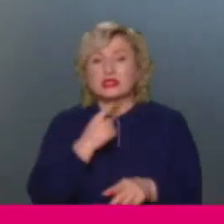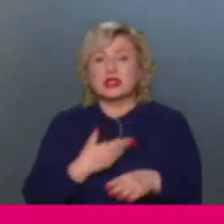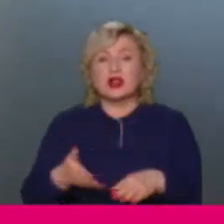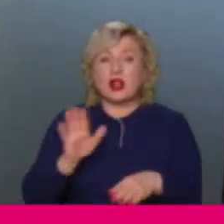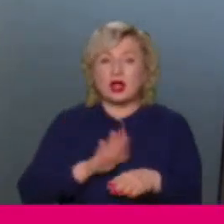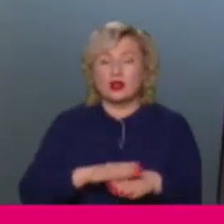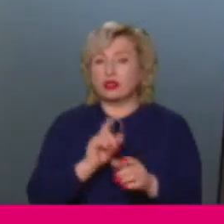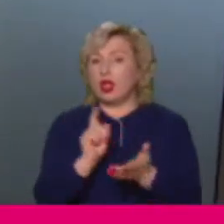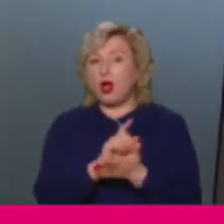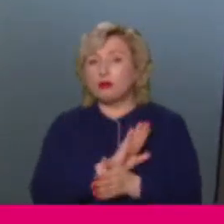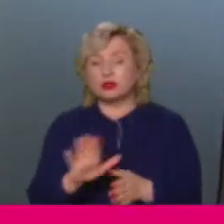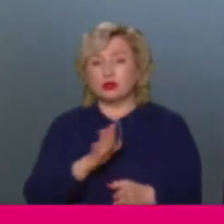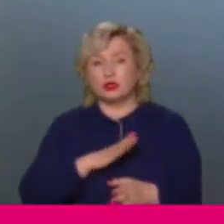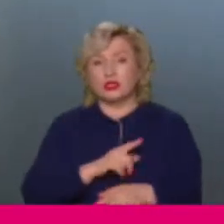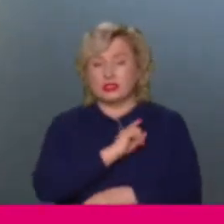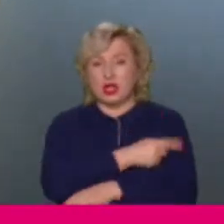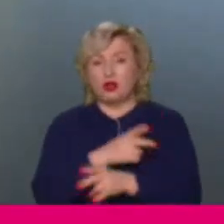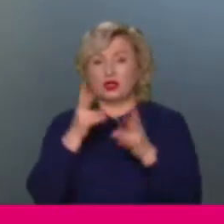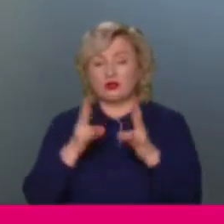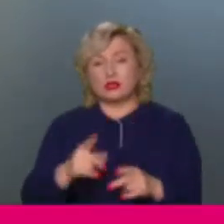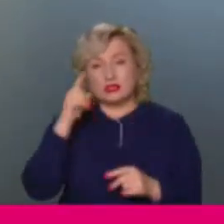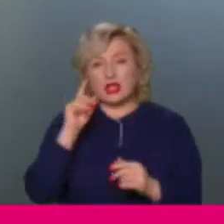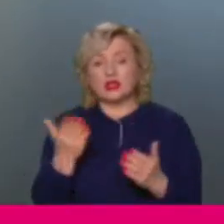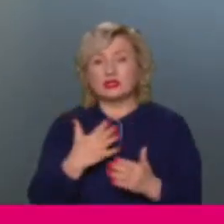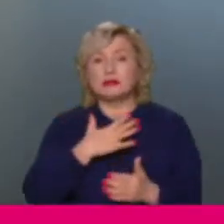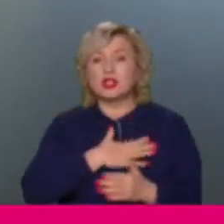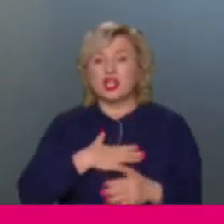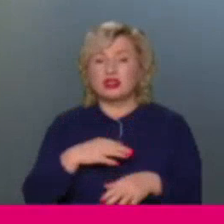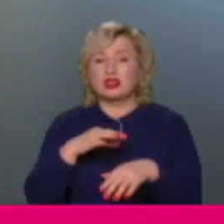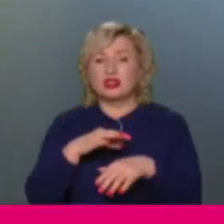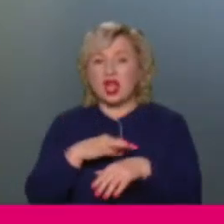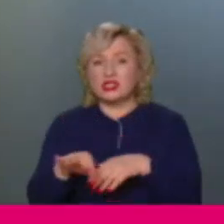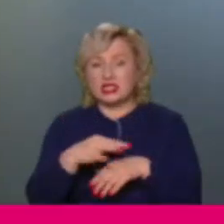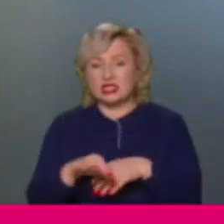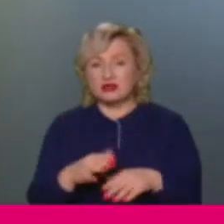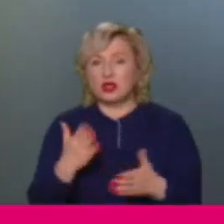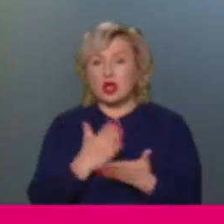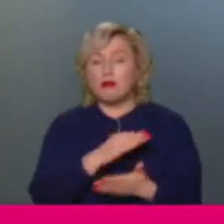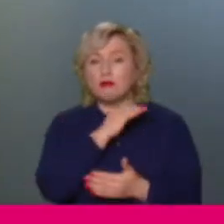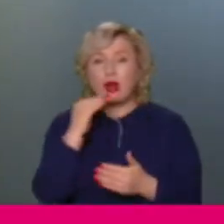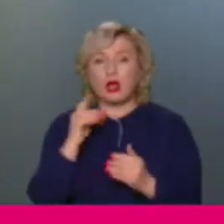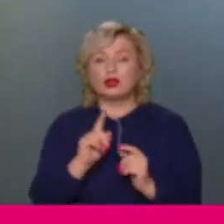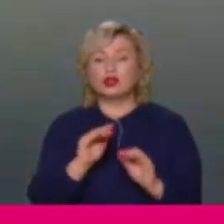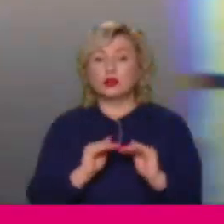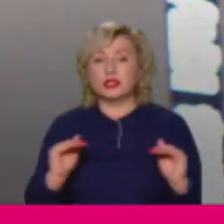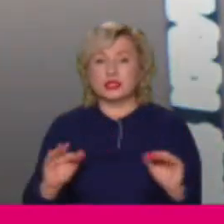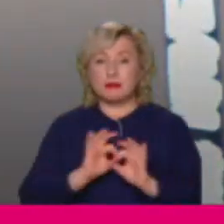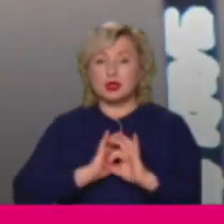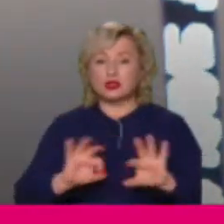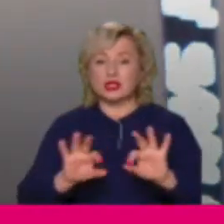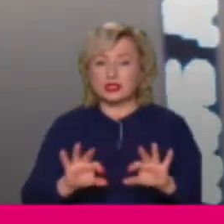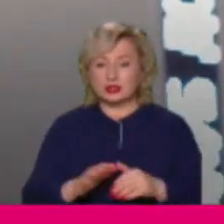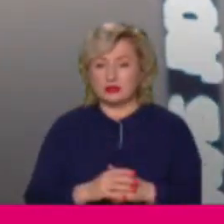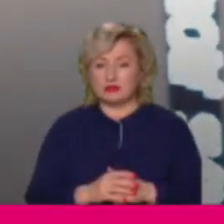не обов'язково бути сильно травмованим чи знати якісь пережити якесь насильство. Дуже багато є чого дітям розказати.